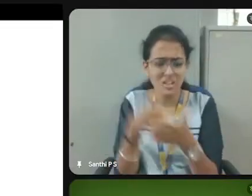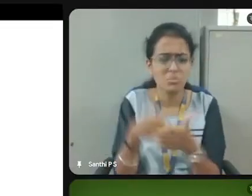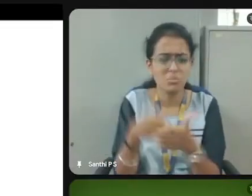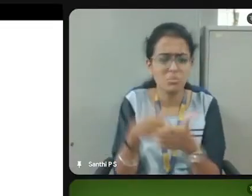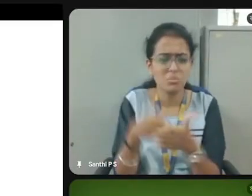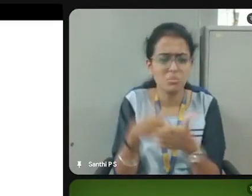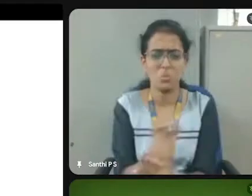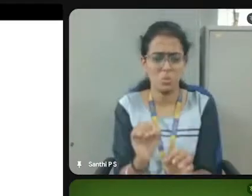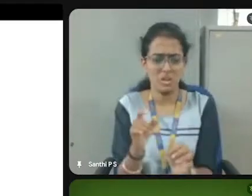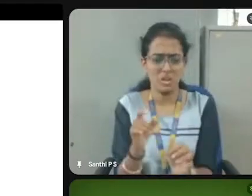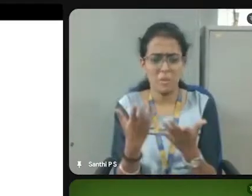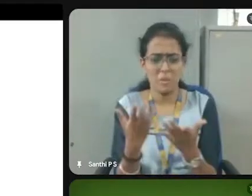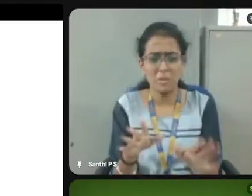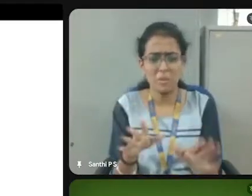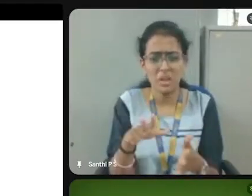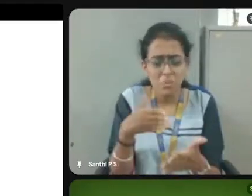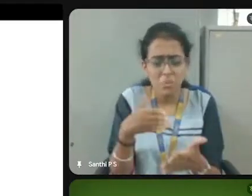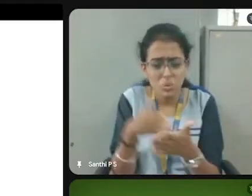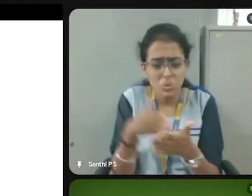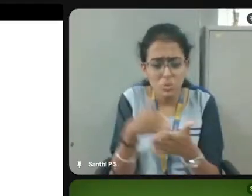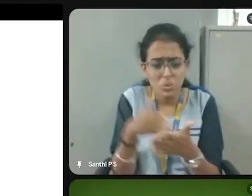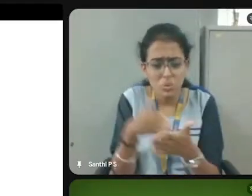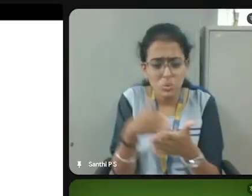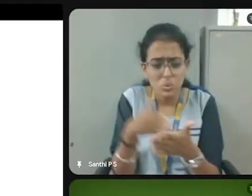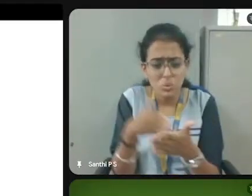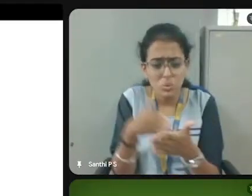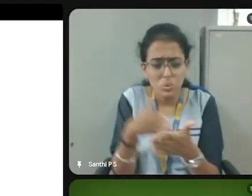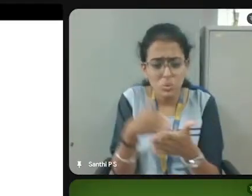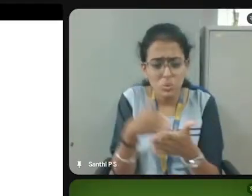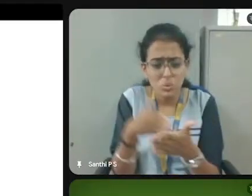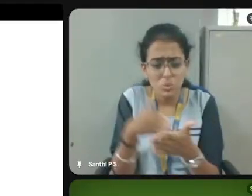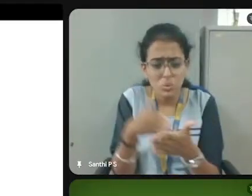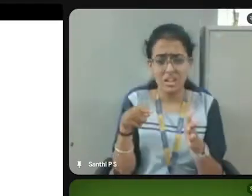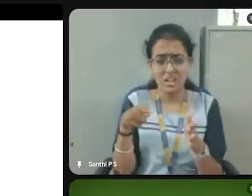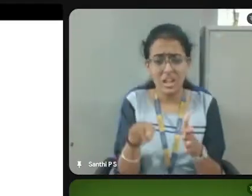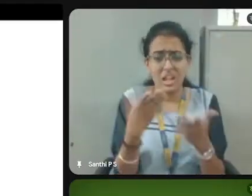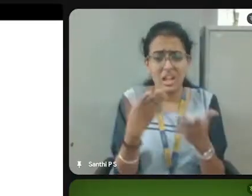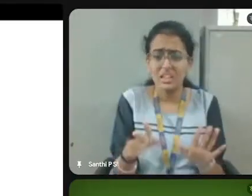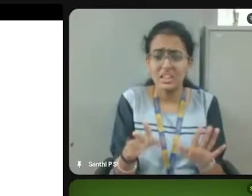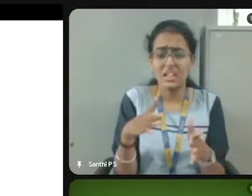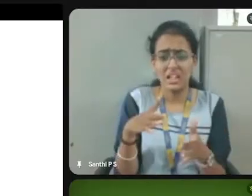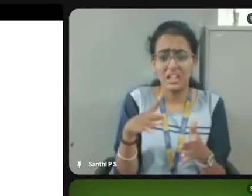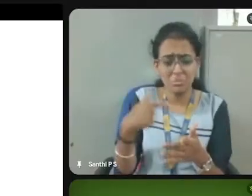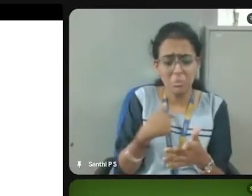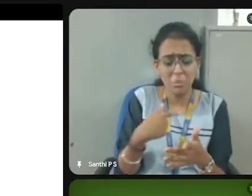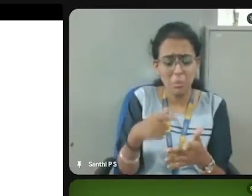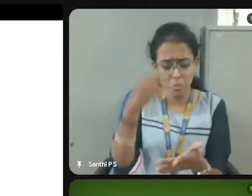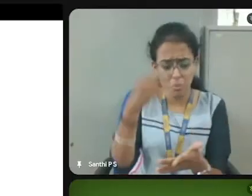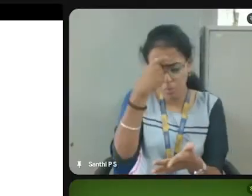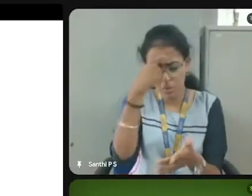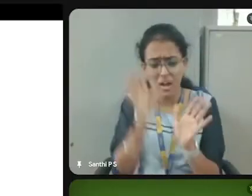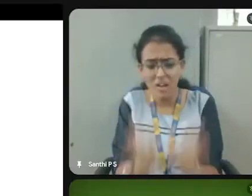ആ ബുദ്ധിമുട്ടുണ്ടായിട്ടും നല്ല രീതിയിൽ പഠിച്ചു മുമ്പോട്ട് പോകുന്ന കുട്ടികളൊക്കെ ഉണ്ട്. അപ്പോ പഠന പ്രശ്നങ്ങൾ ഉണ്ടെങ്കിൽ നമ്മൾ അതിനെ